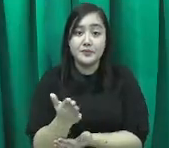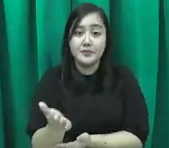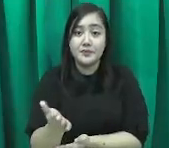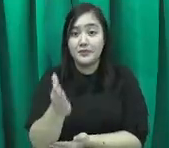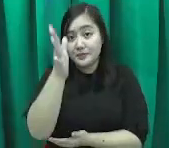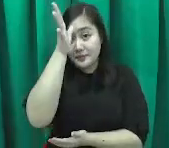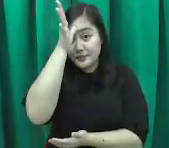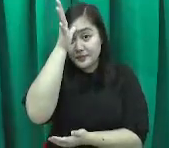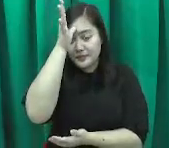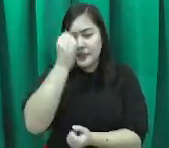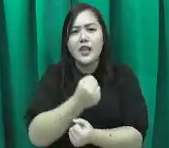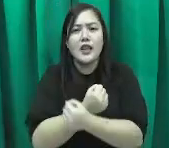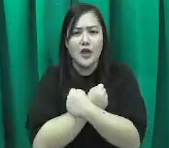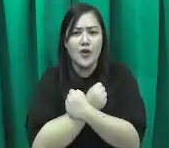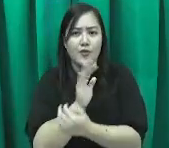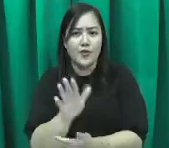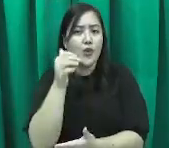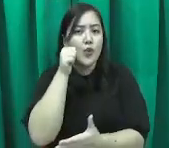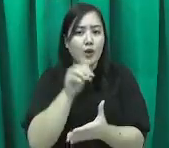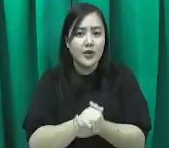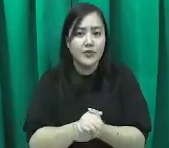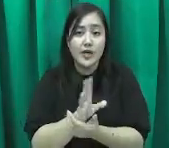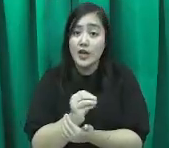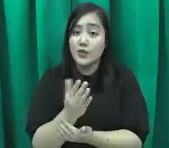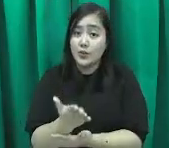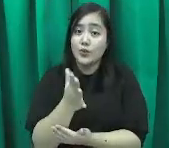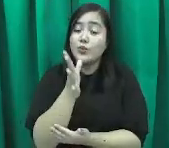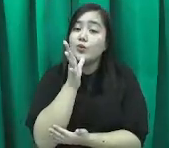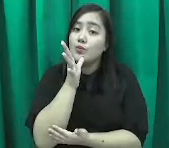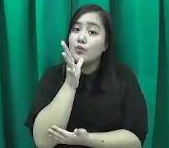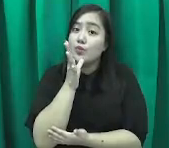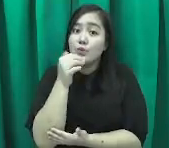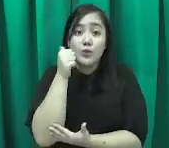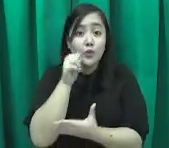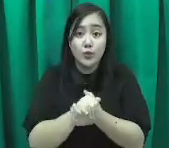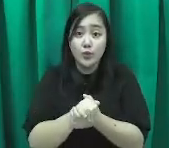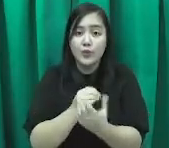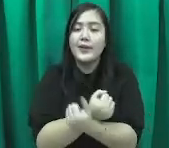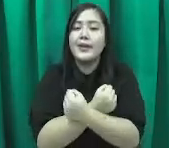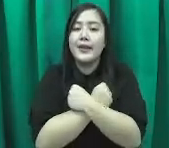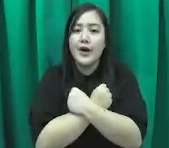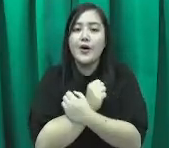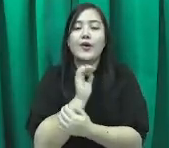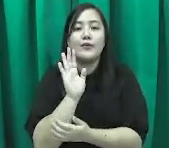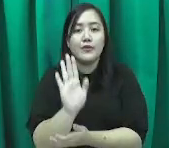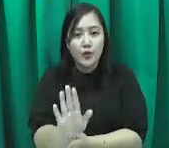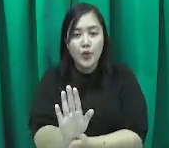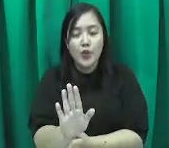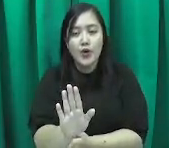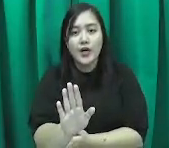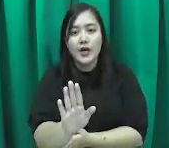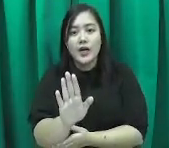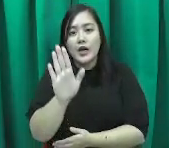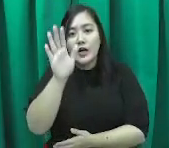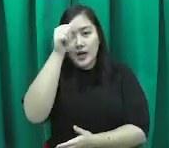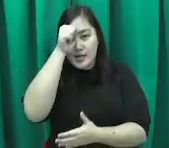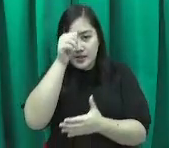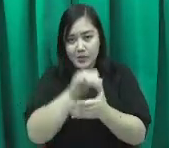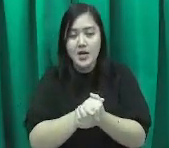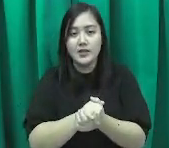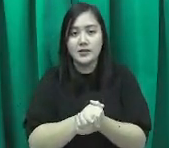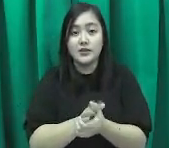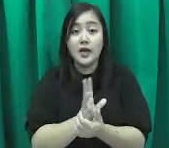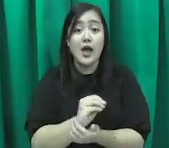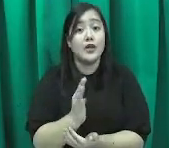Love your wife, obey your husband. Yun lang naman. Obey your fathers. Di ba? Yun lang naman ang sinasabi. Sundin lang yung